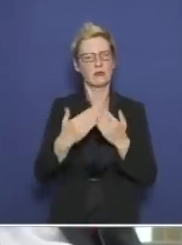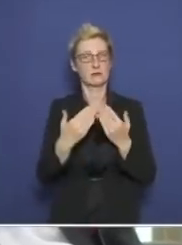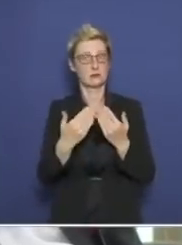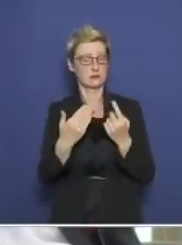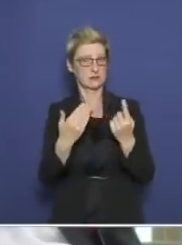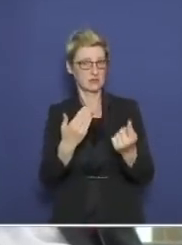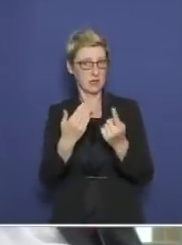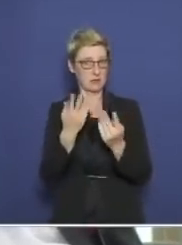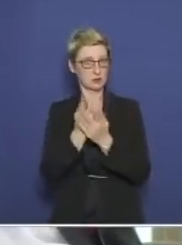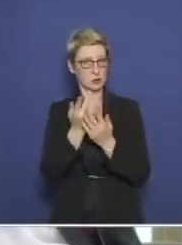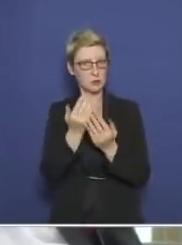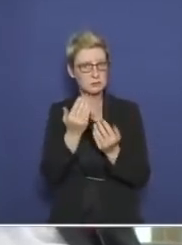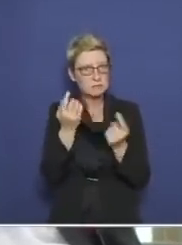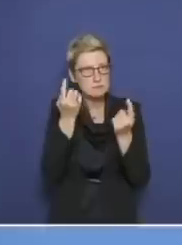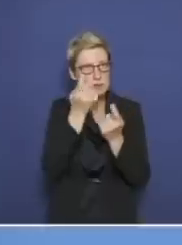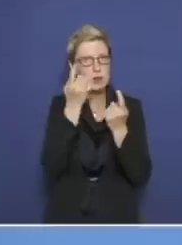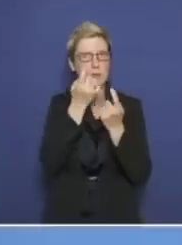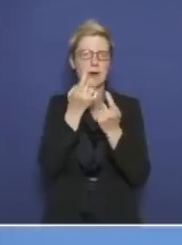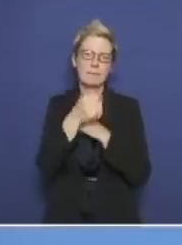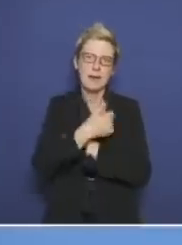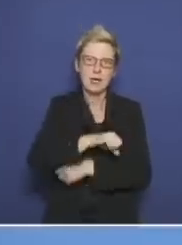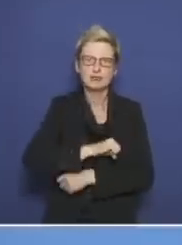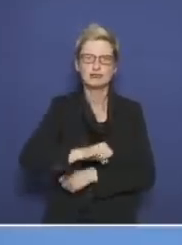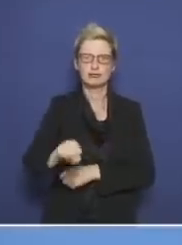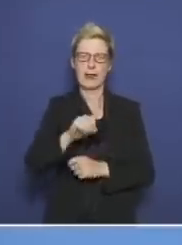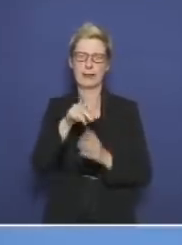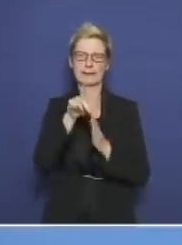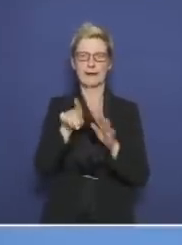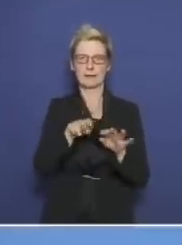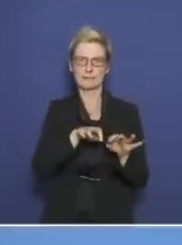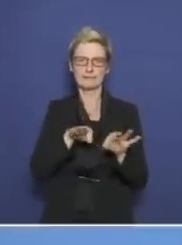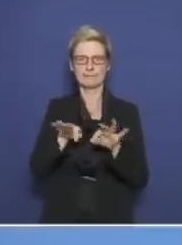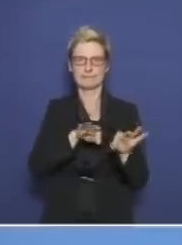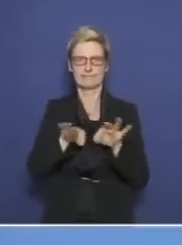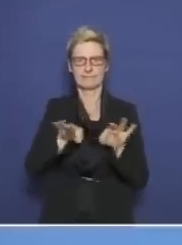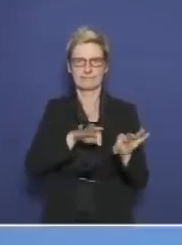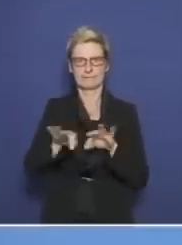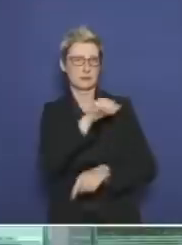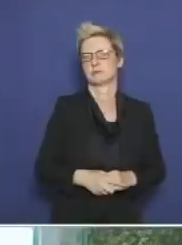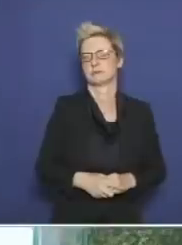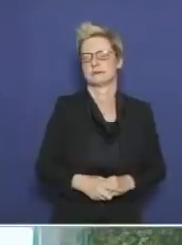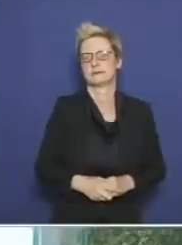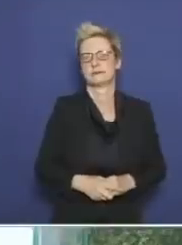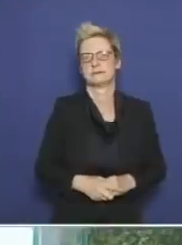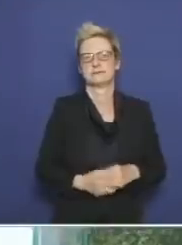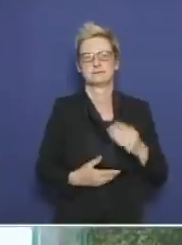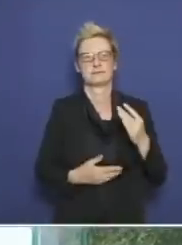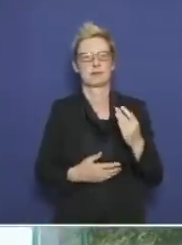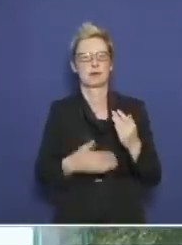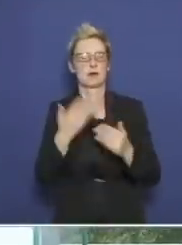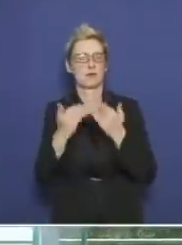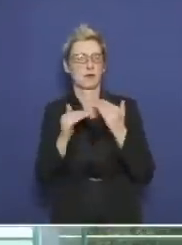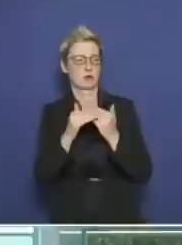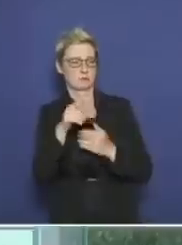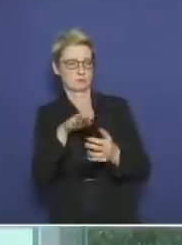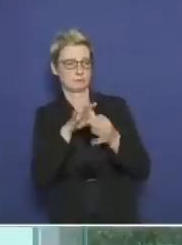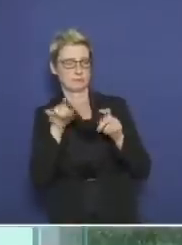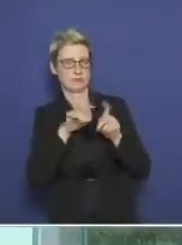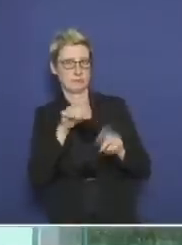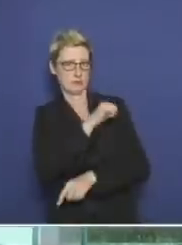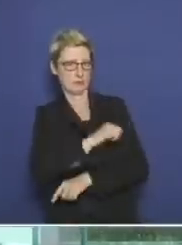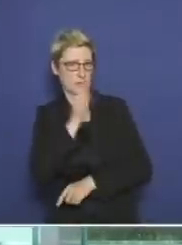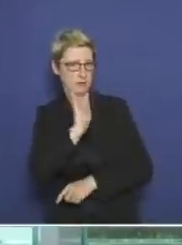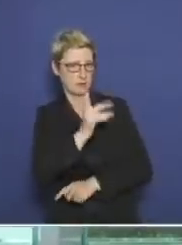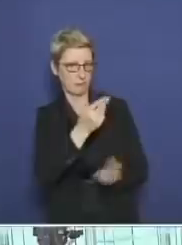irgendwie vorzugehen, dass das eben schneller geht, diese Daten zeitnah zu haben? Danke. Frau Kollegin, zum Aspekt Impfen, bitte, wenn Sie sich